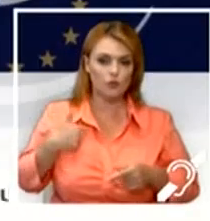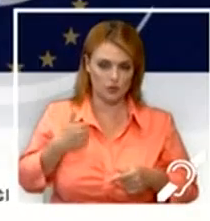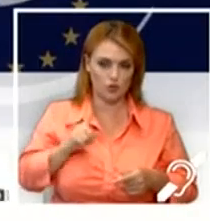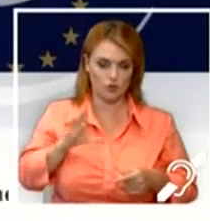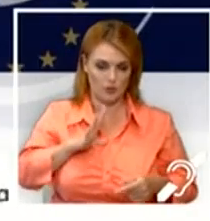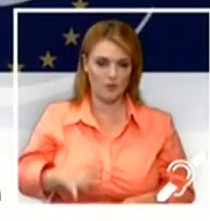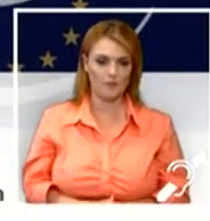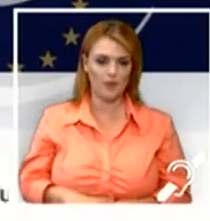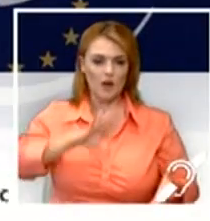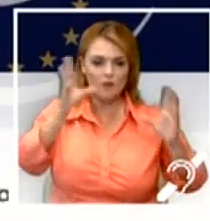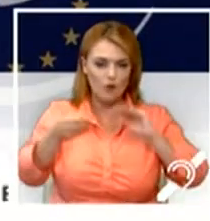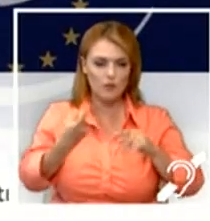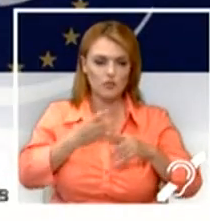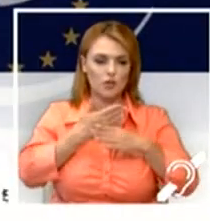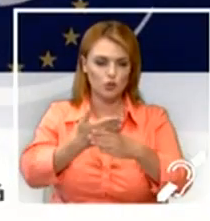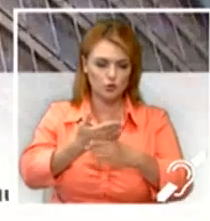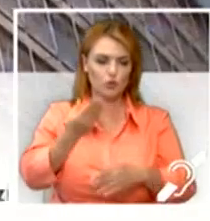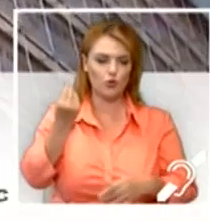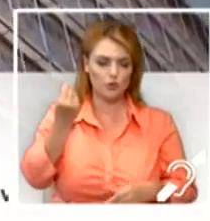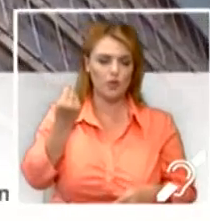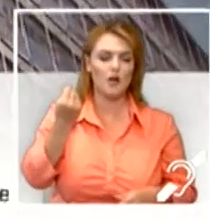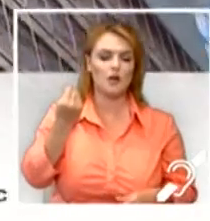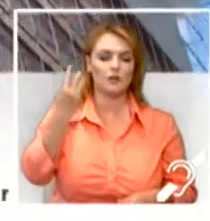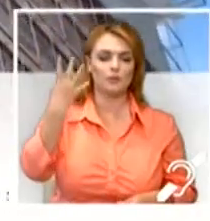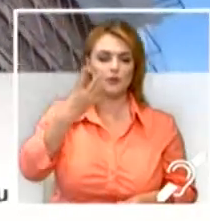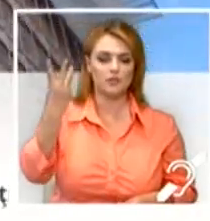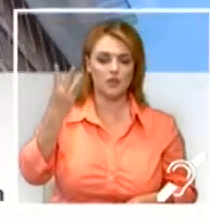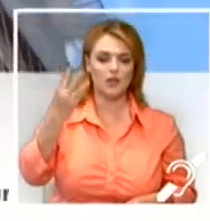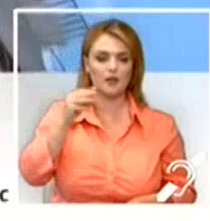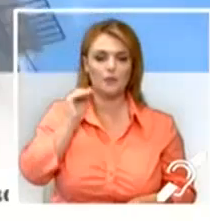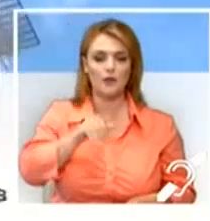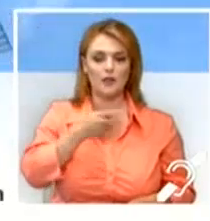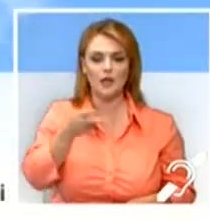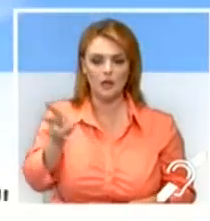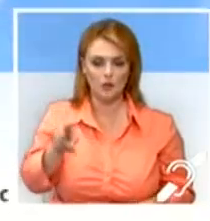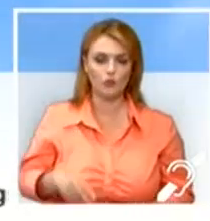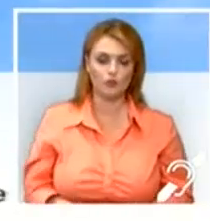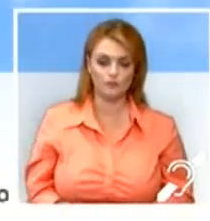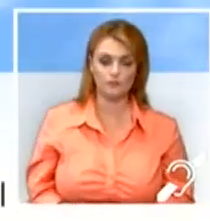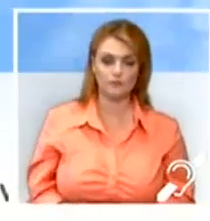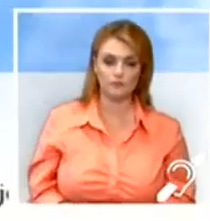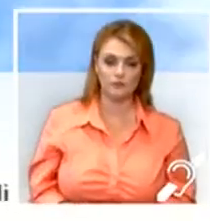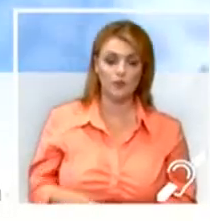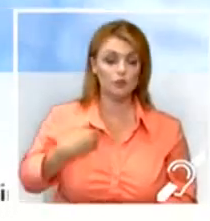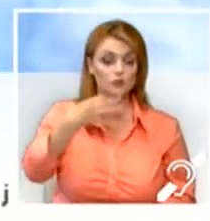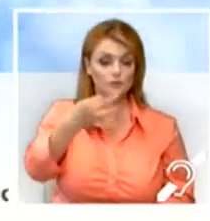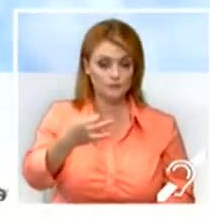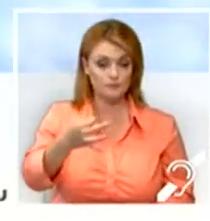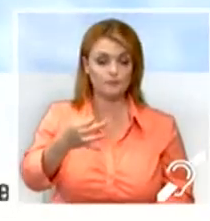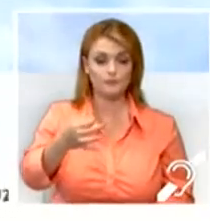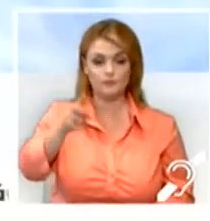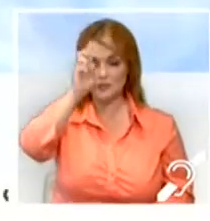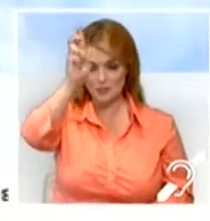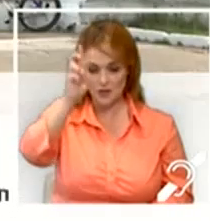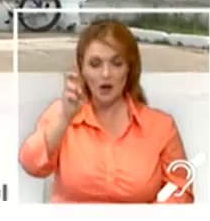de 40 de milioane de euro forțelor armate ale Republicii Moldova în cadrul instrumentului european de pace. De menționat că țara are